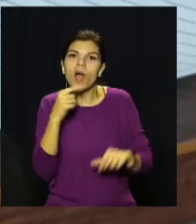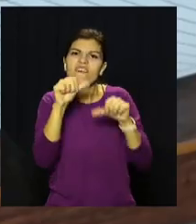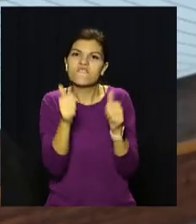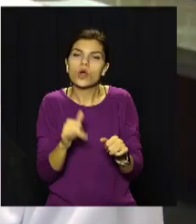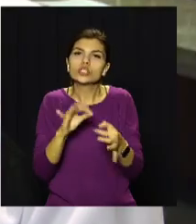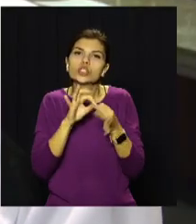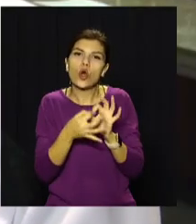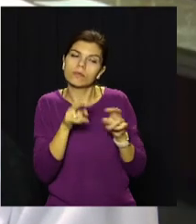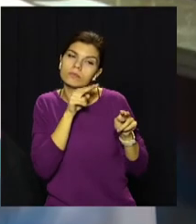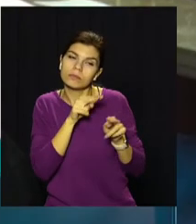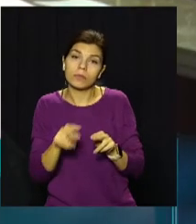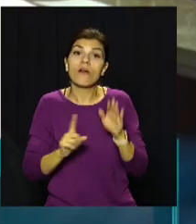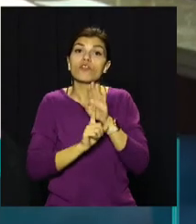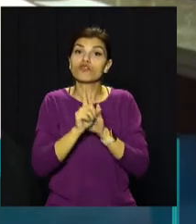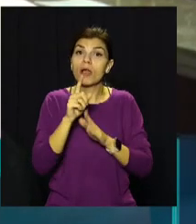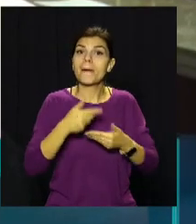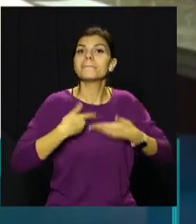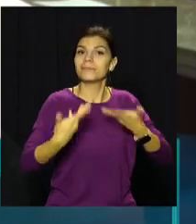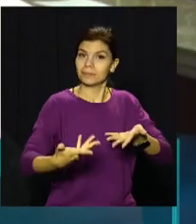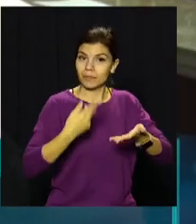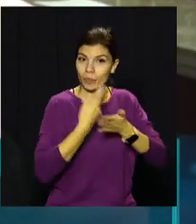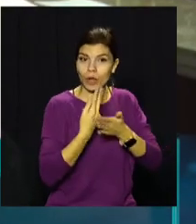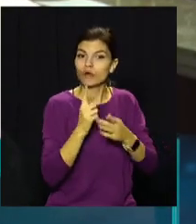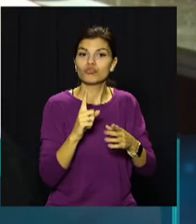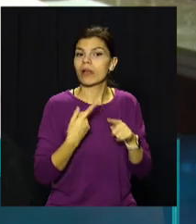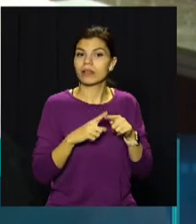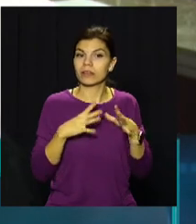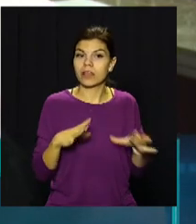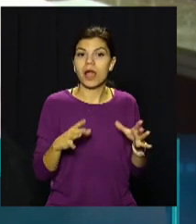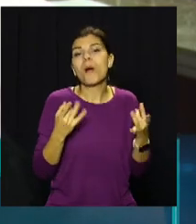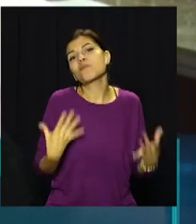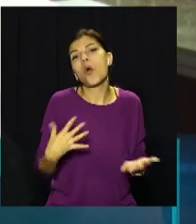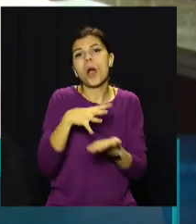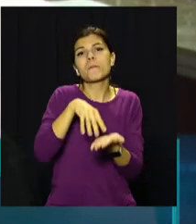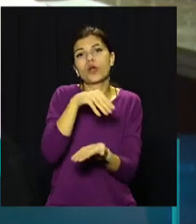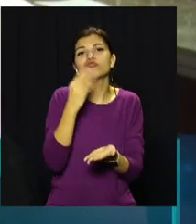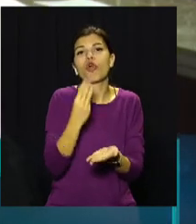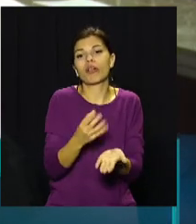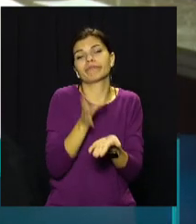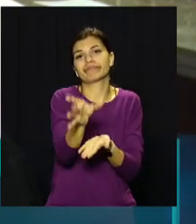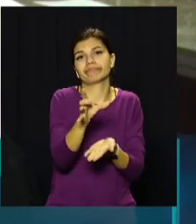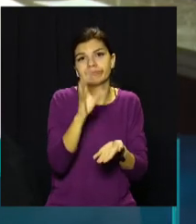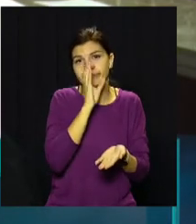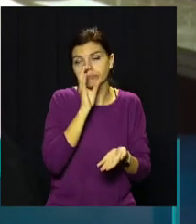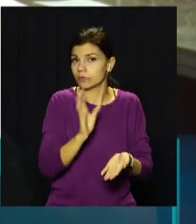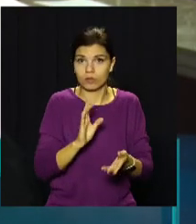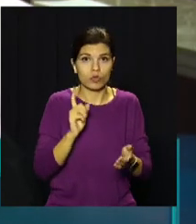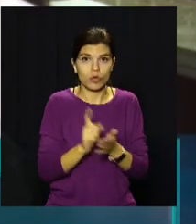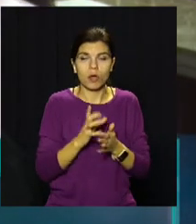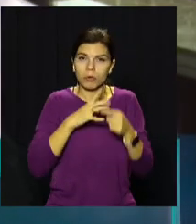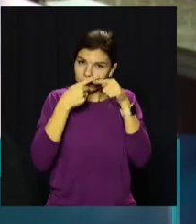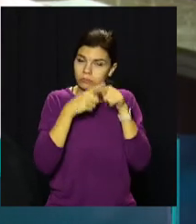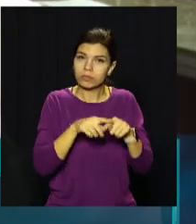складність виконання. Спочатку презентація блюда, щоб це не була просто пироженка з шоколадною, да, це має бути